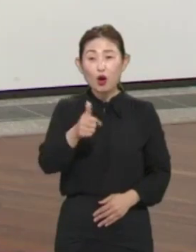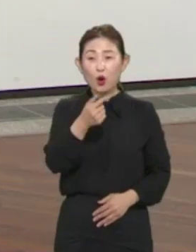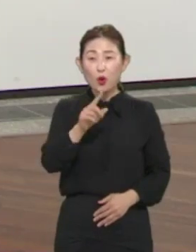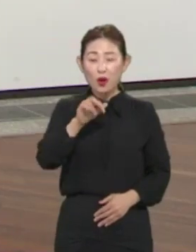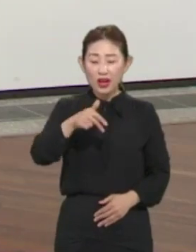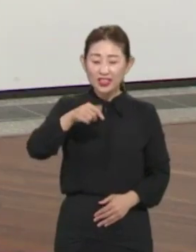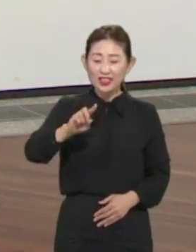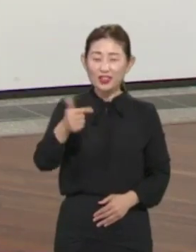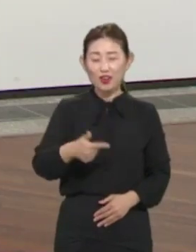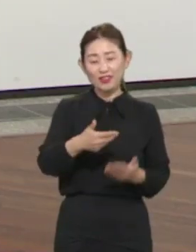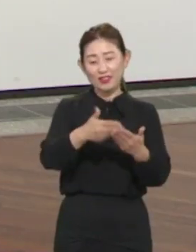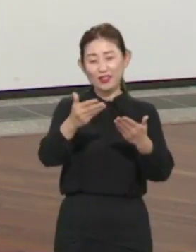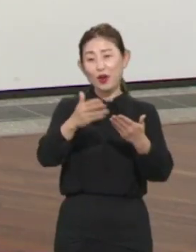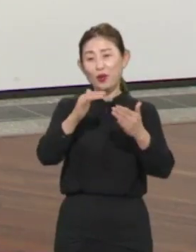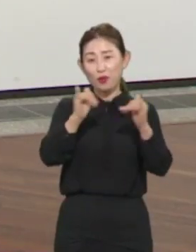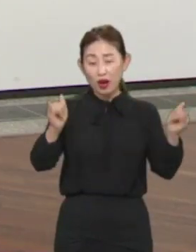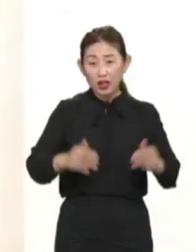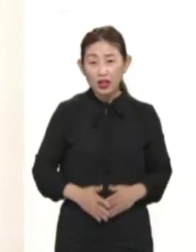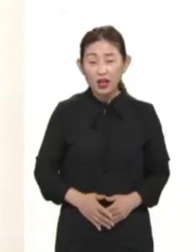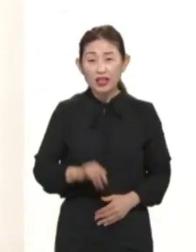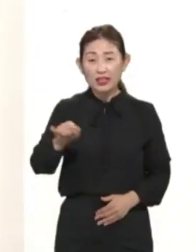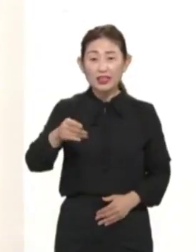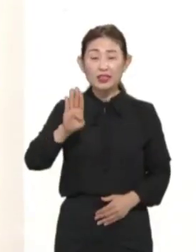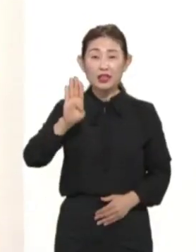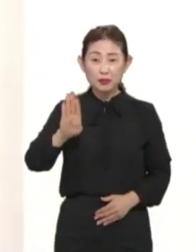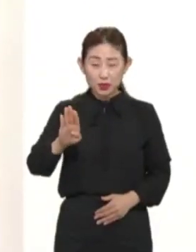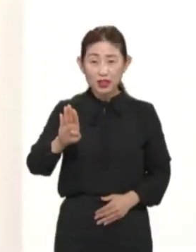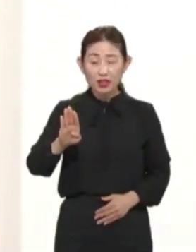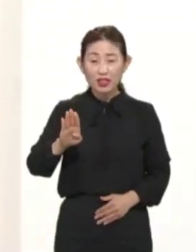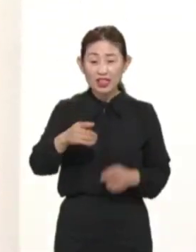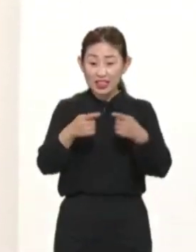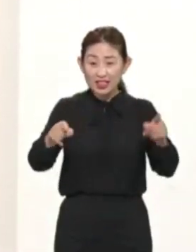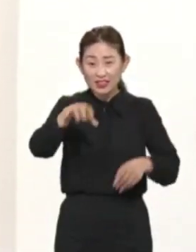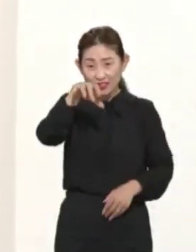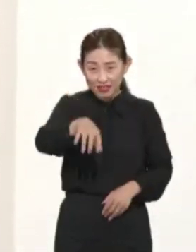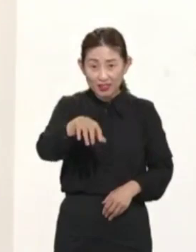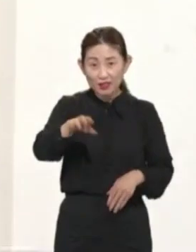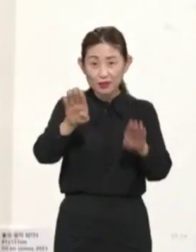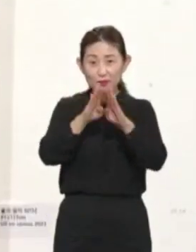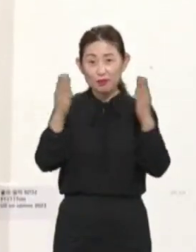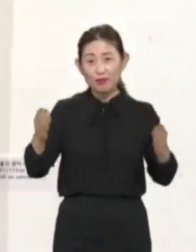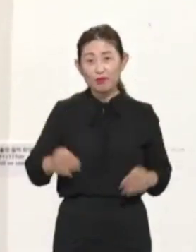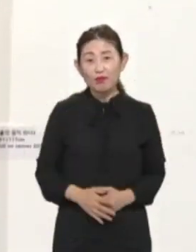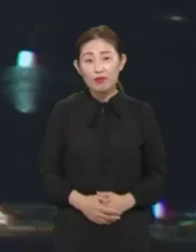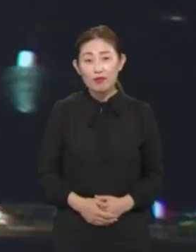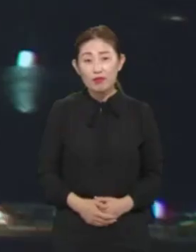주 화요일까지 TJB 갤러리 고트빌에서 열립니다. TJB 양정진입니다.